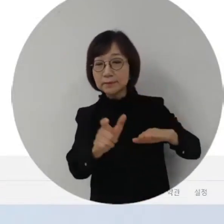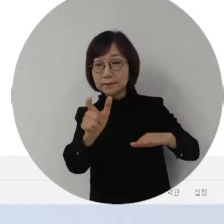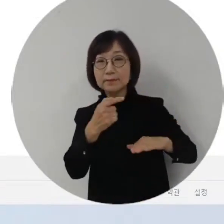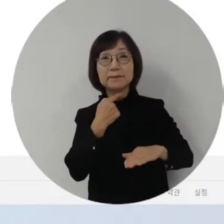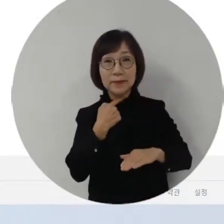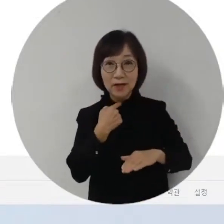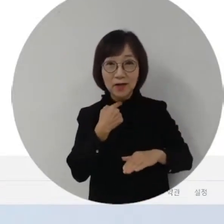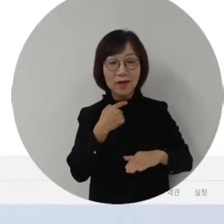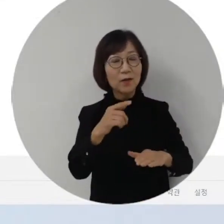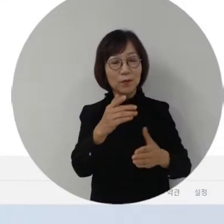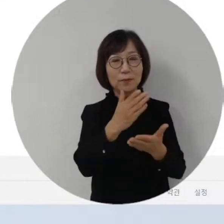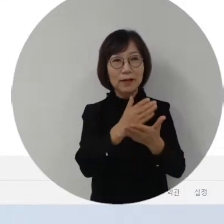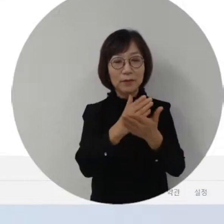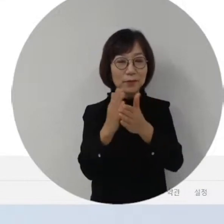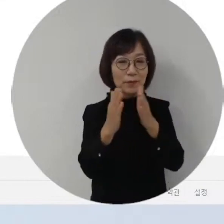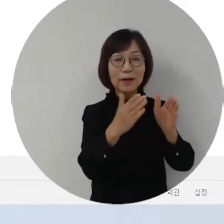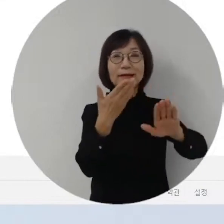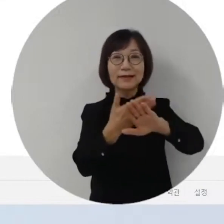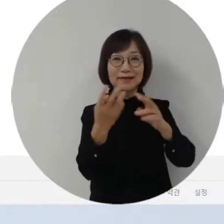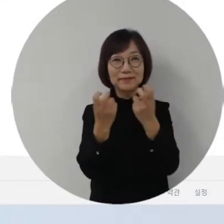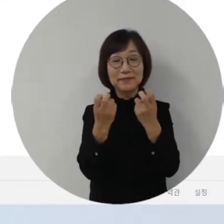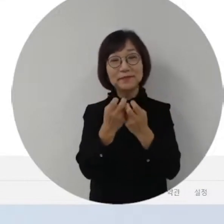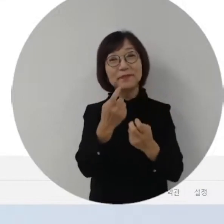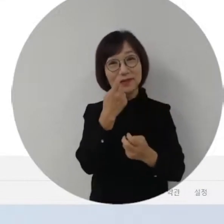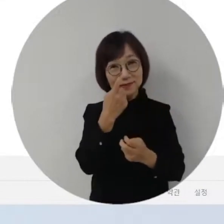보도록 할게요.